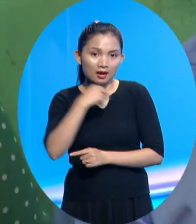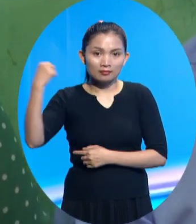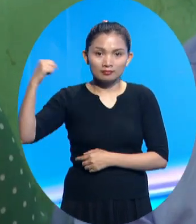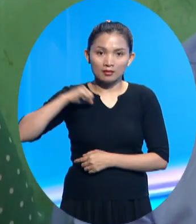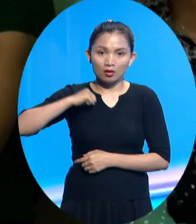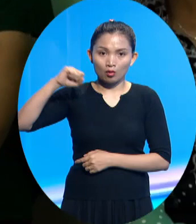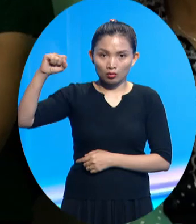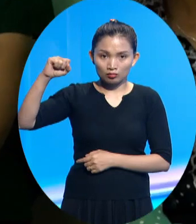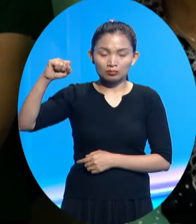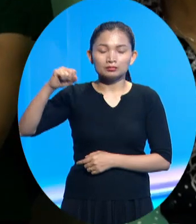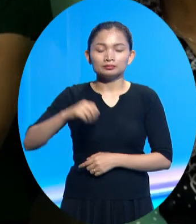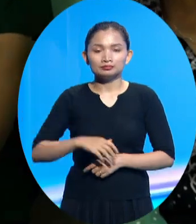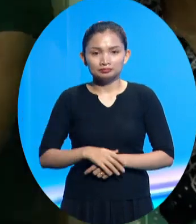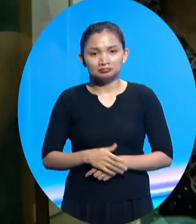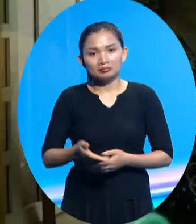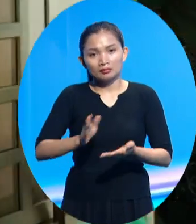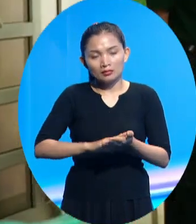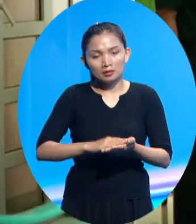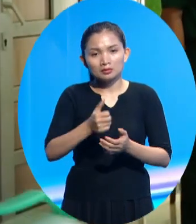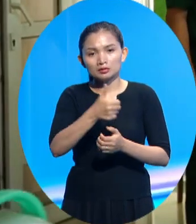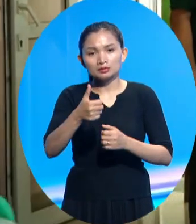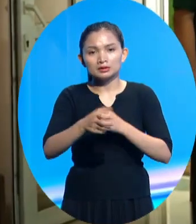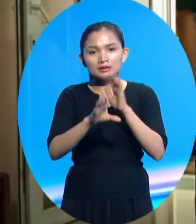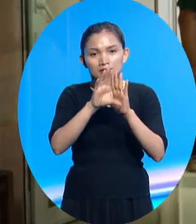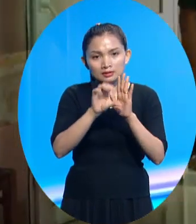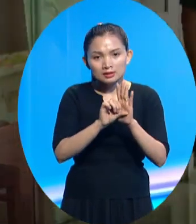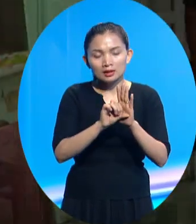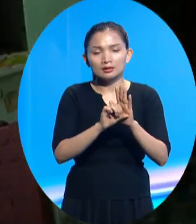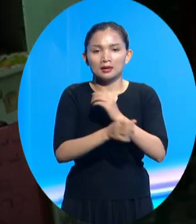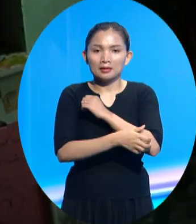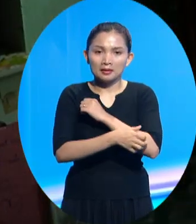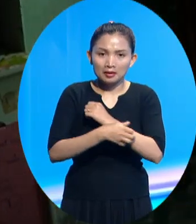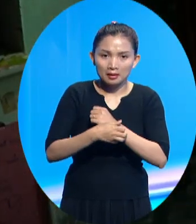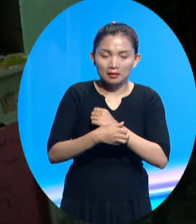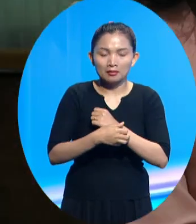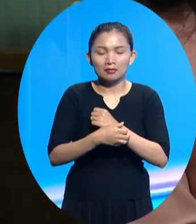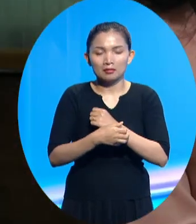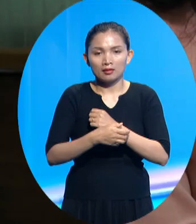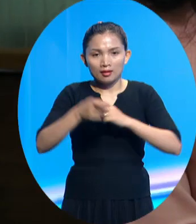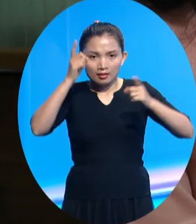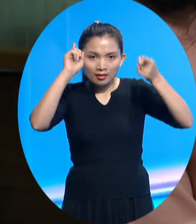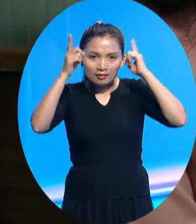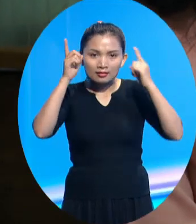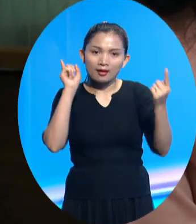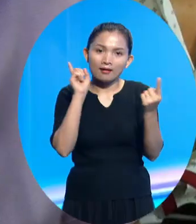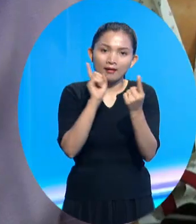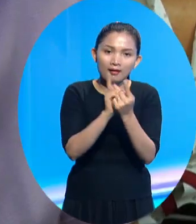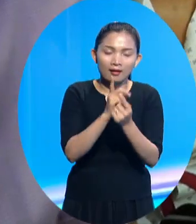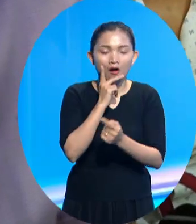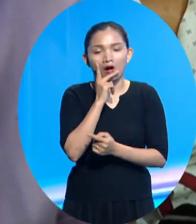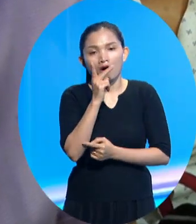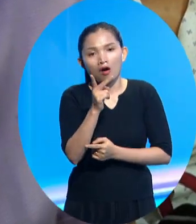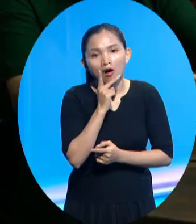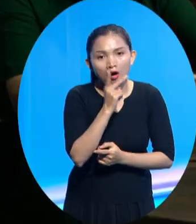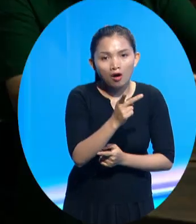nhiễm chất độc hóa học có hoàn cảnh khó khăn trên địa bàn tại các gia đình lãnh đạo quận đã ân cần thăm hỏi tình hình sức khỏe đời sống của các gia đình